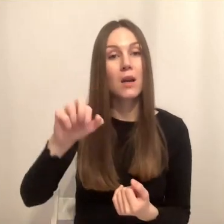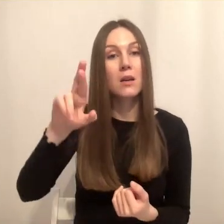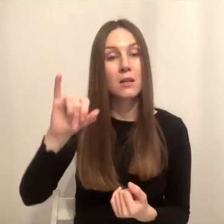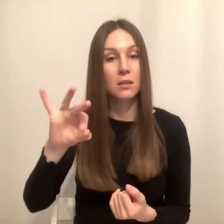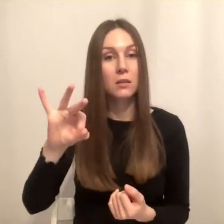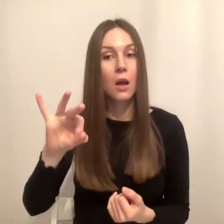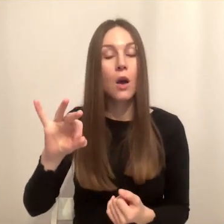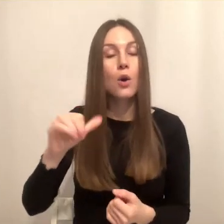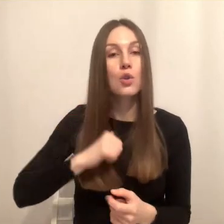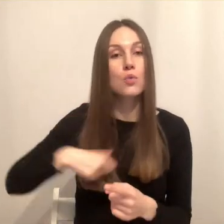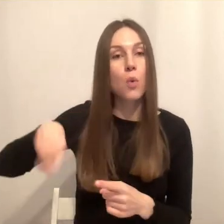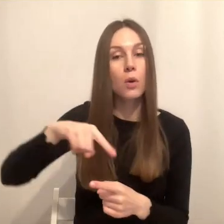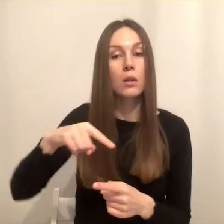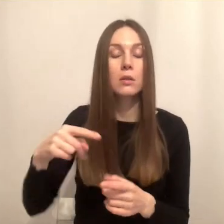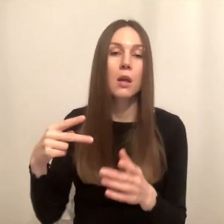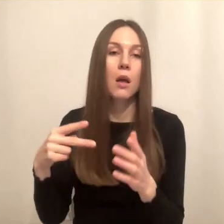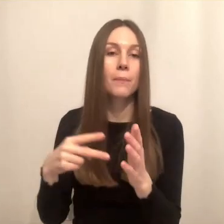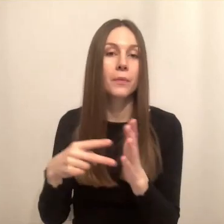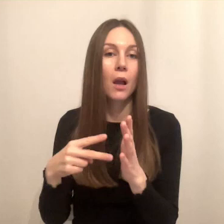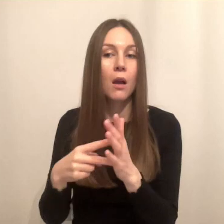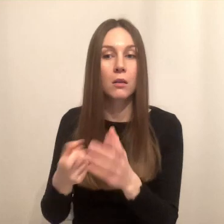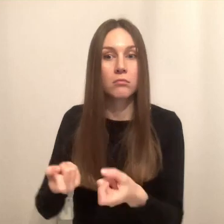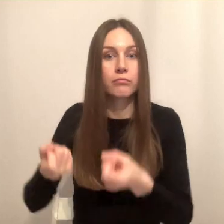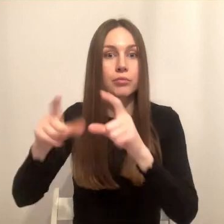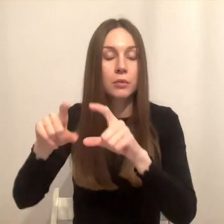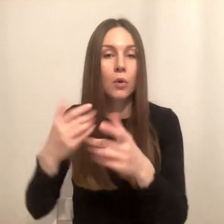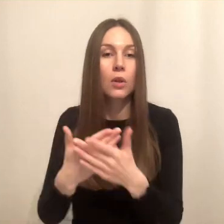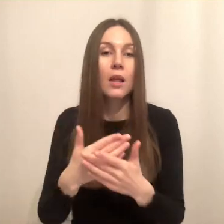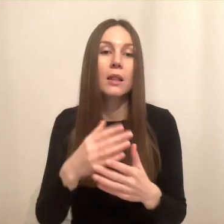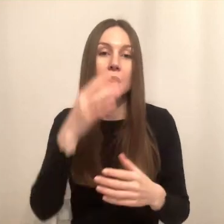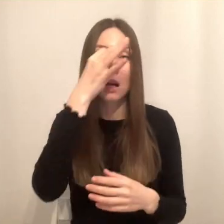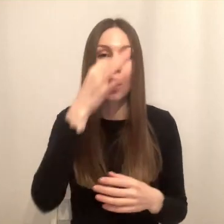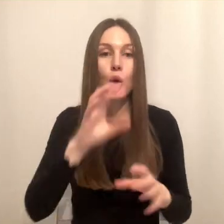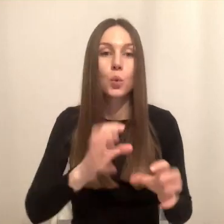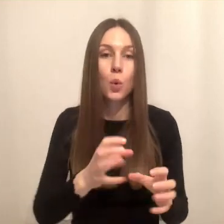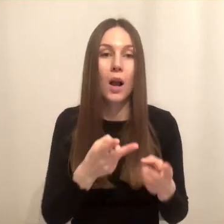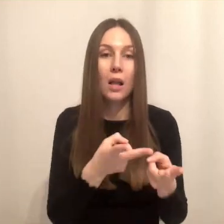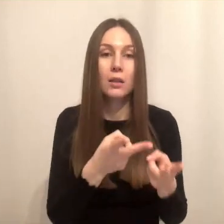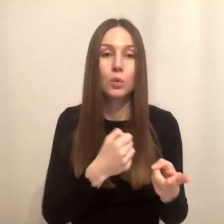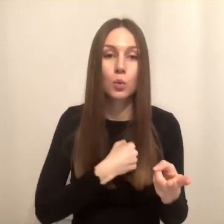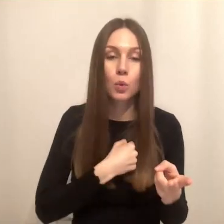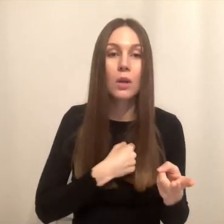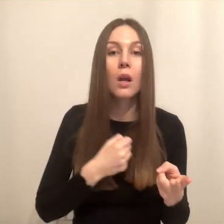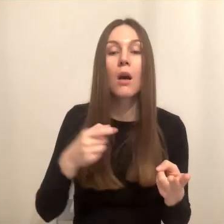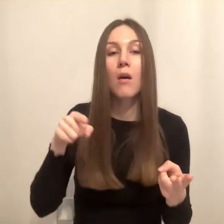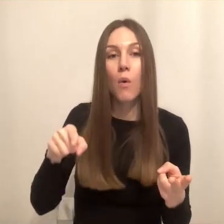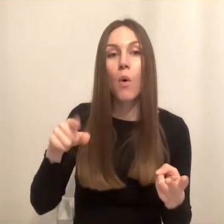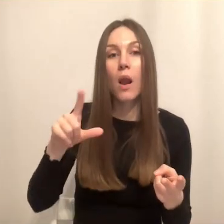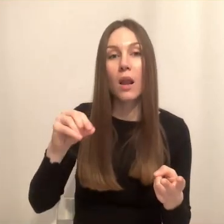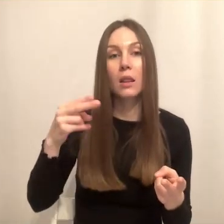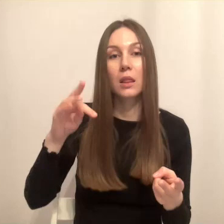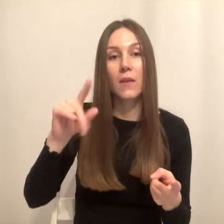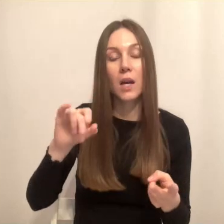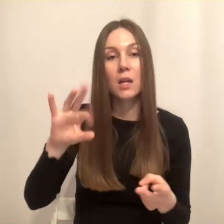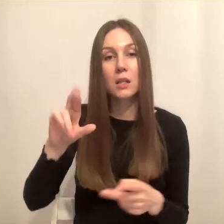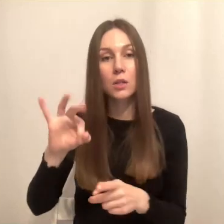šilumos kainą, kad Trakuose turim dujinę katilinę, tai yra neteisinga. Ir Lentvario gyventojai neturėtų mokėti nei už